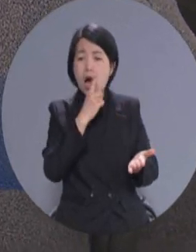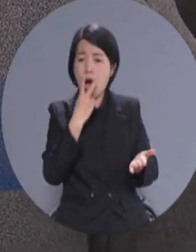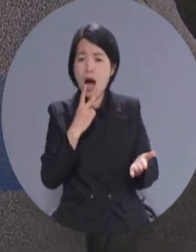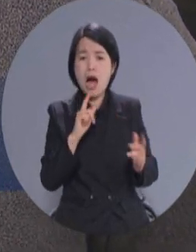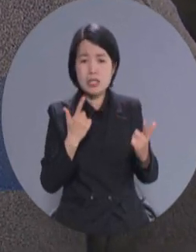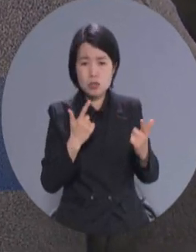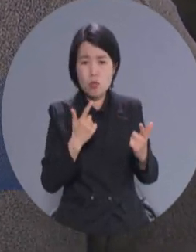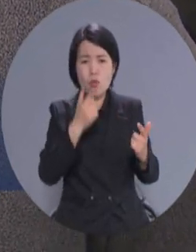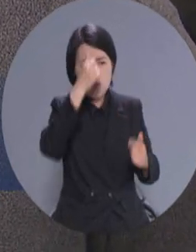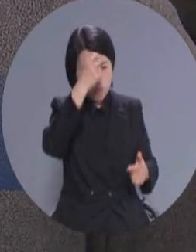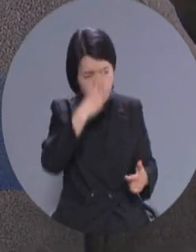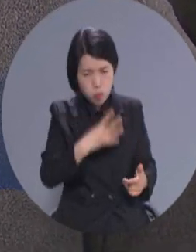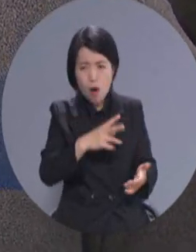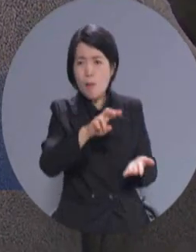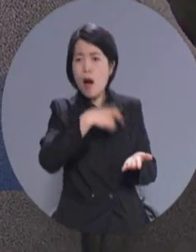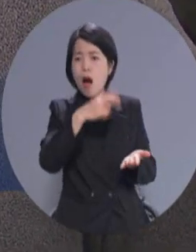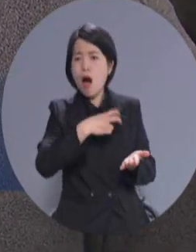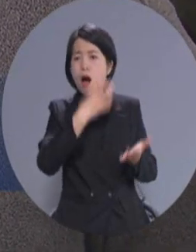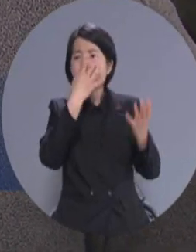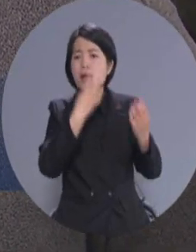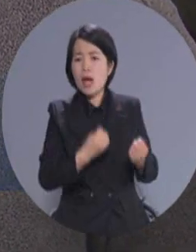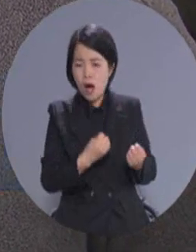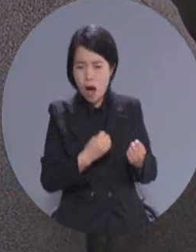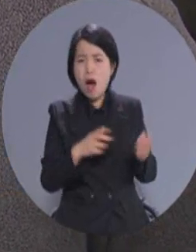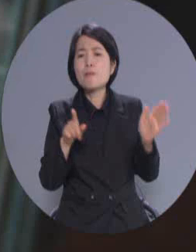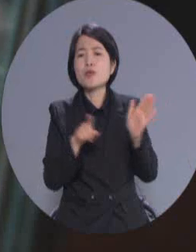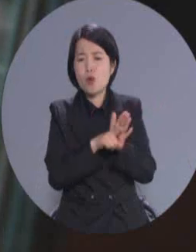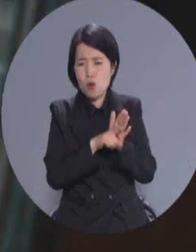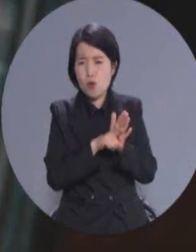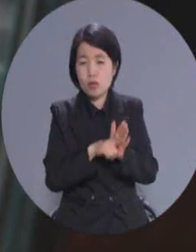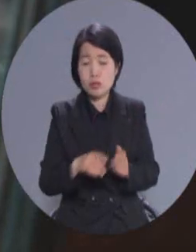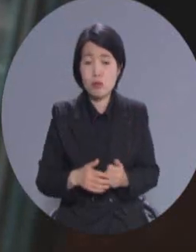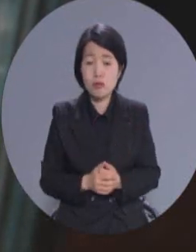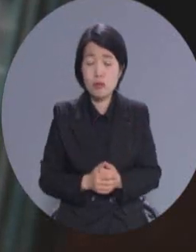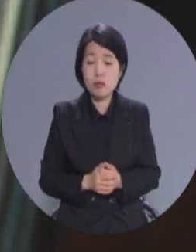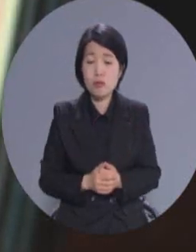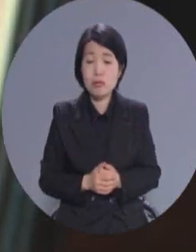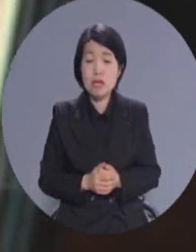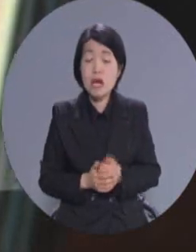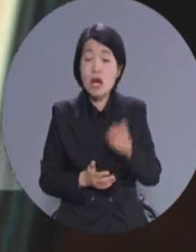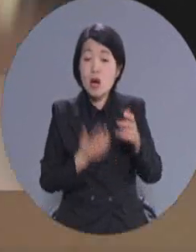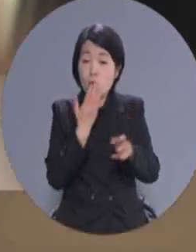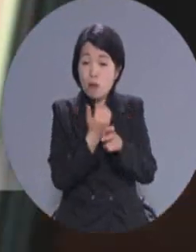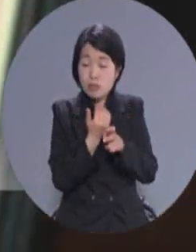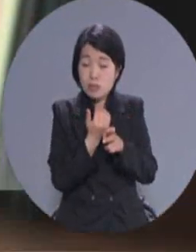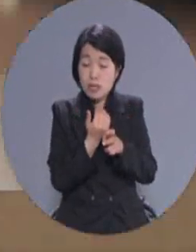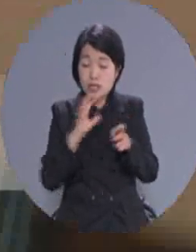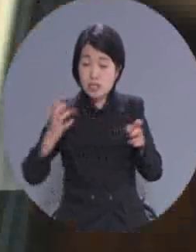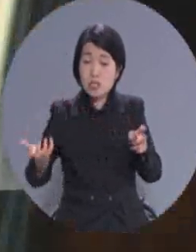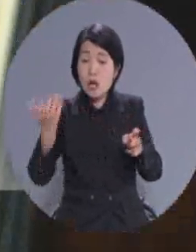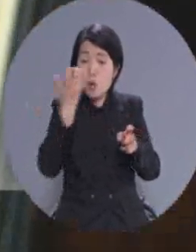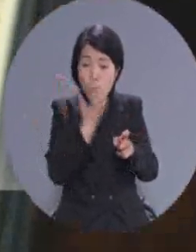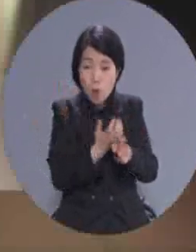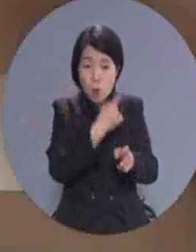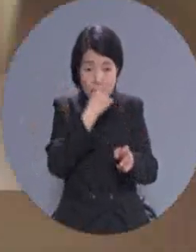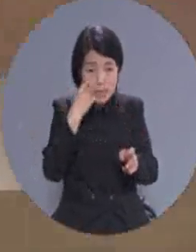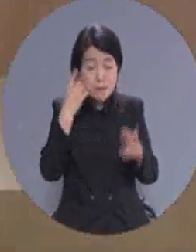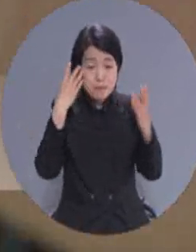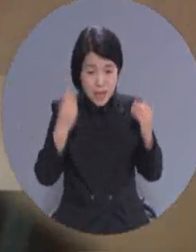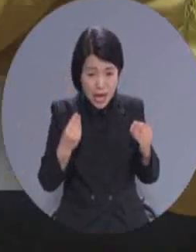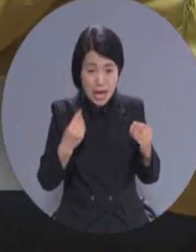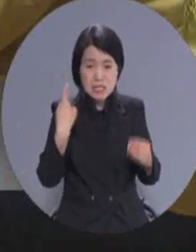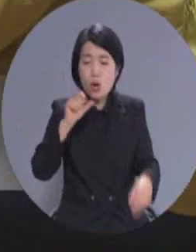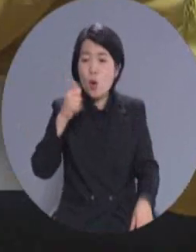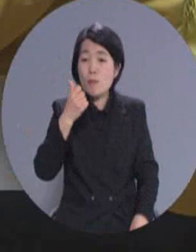한두 카트가 아니라 굉장히 많은 카트를 찍어서 보냈기 때문에. 화물차에 트랙터가 실리는 사진까지 최종 확인한 이 씨가